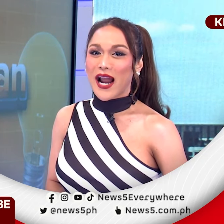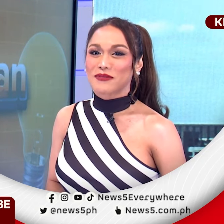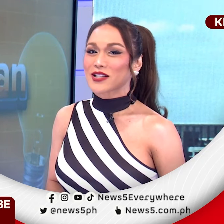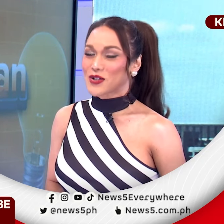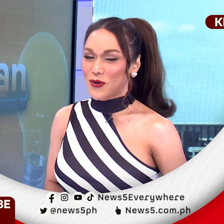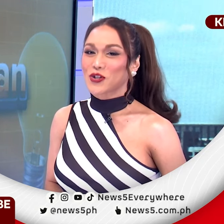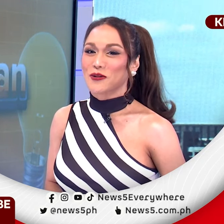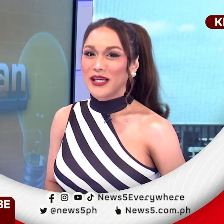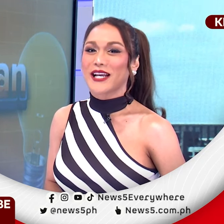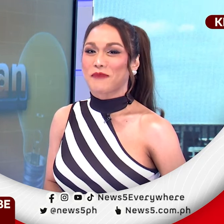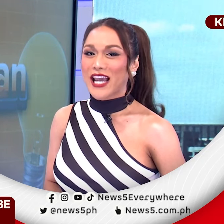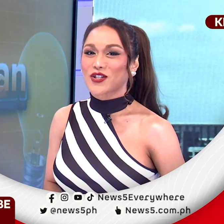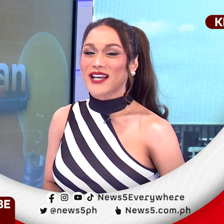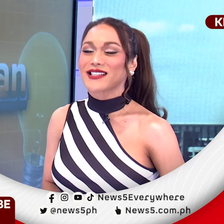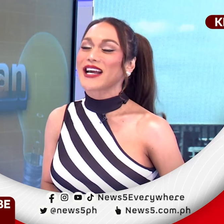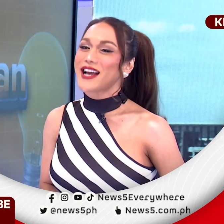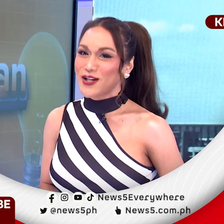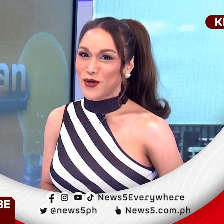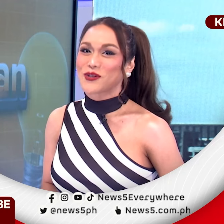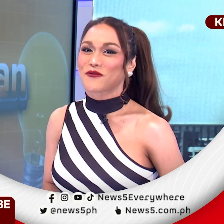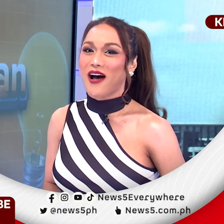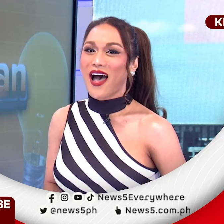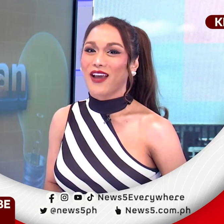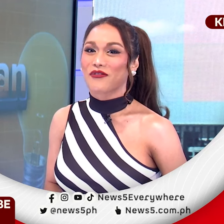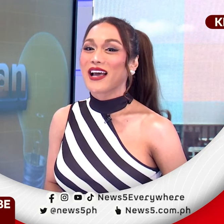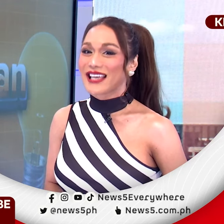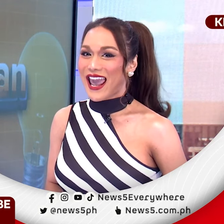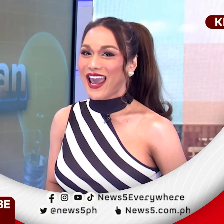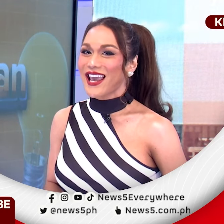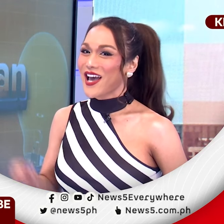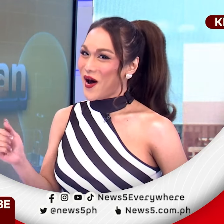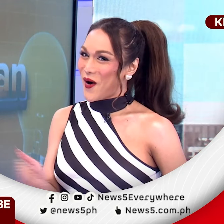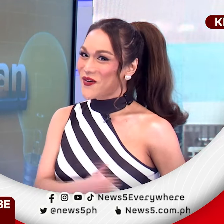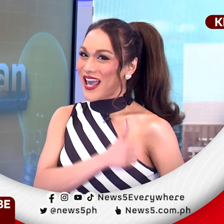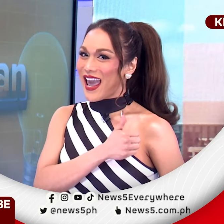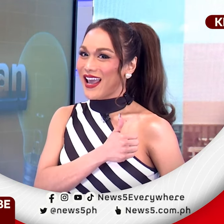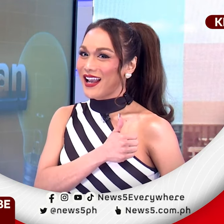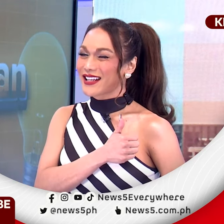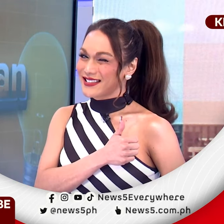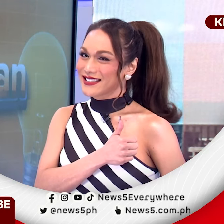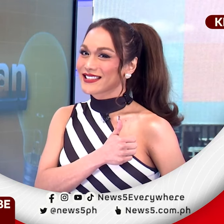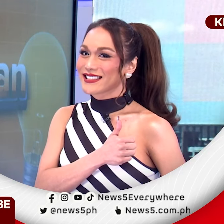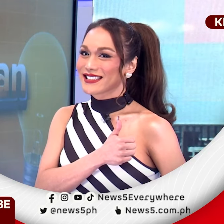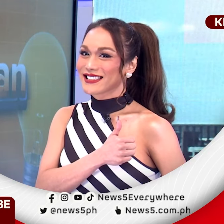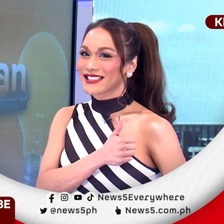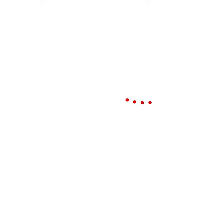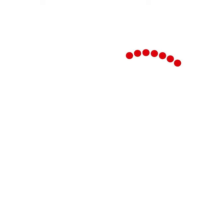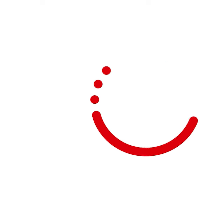mag-subscribe sa social media pages ng News 5. K? Okay.